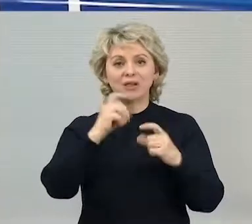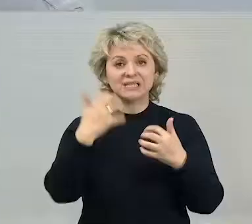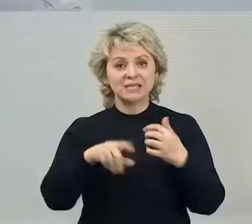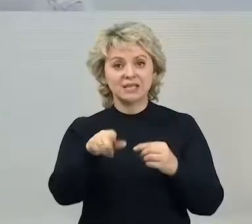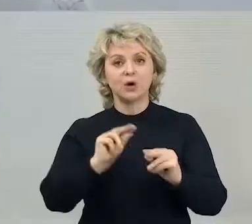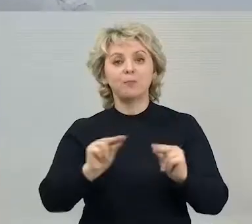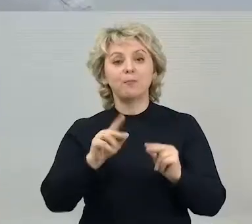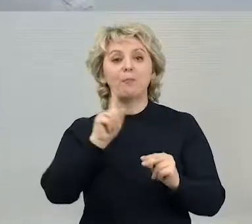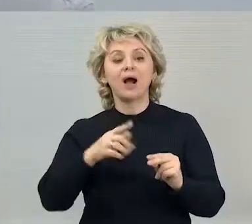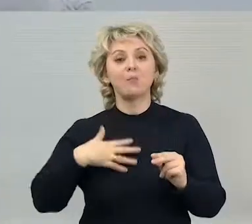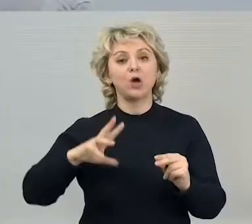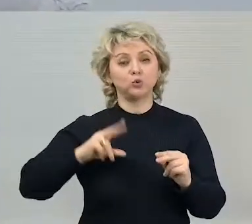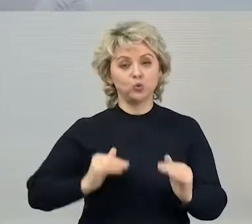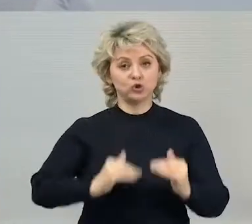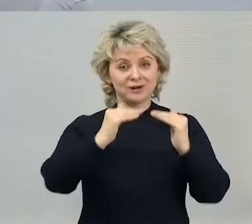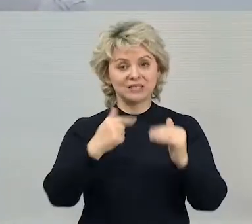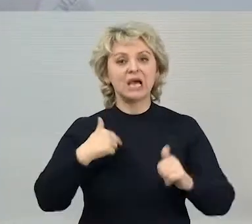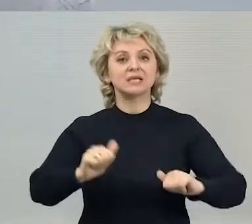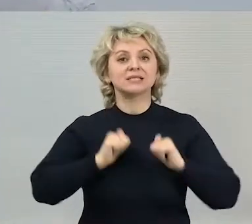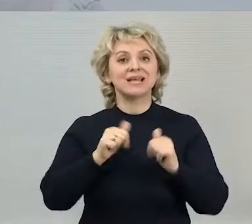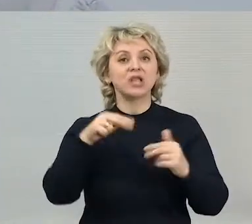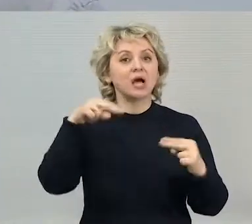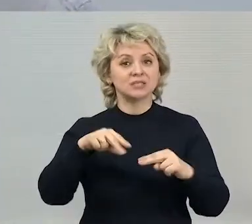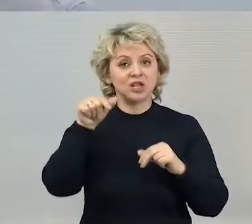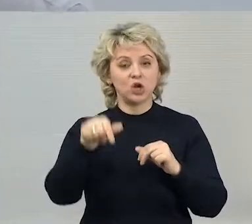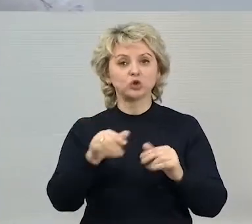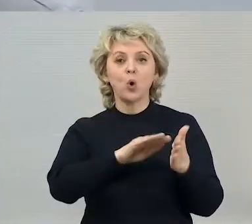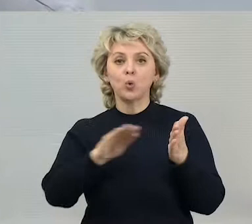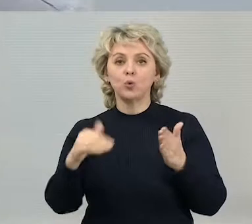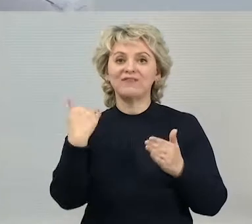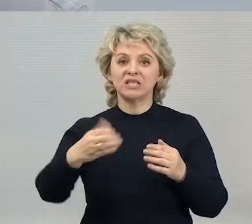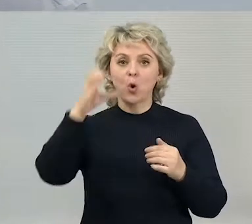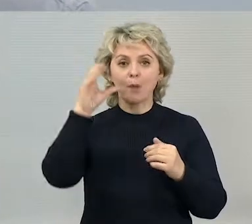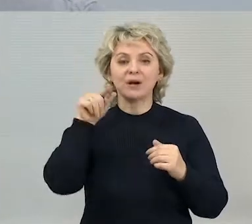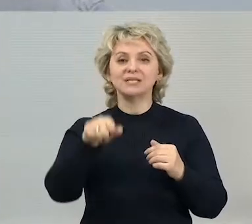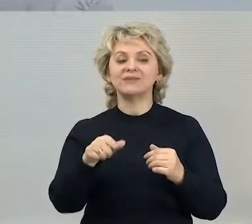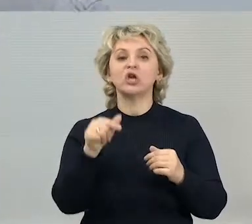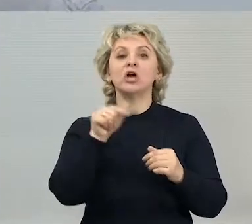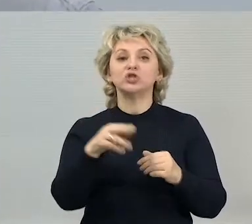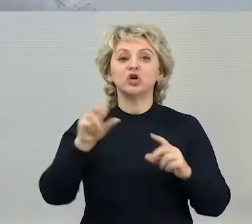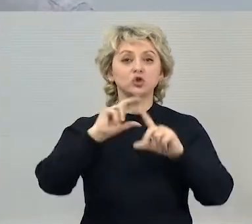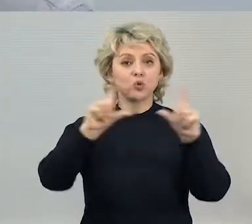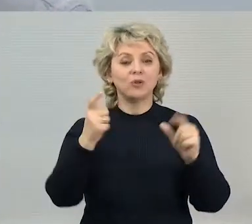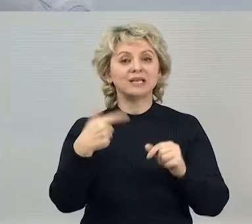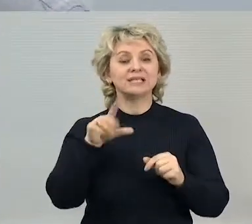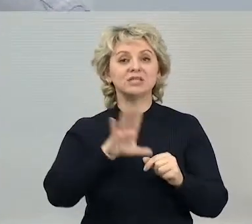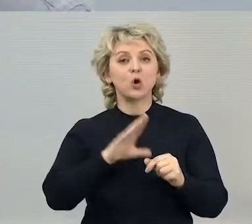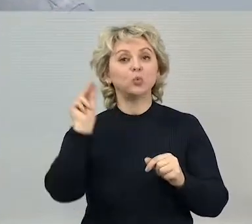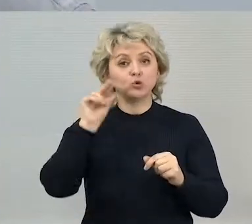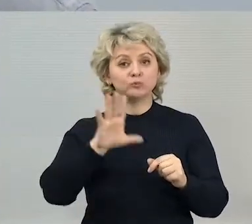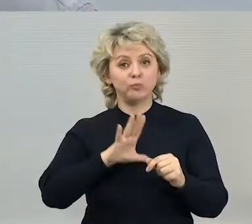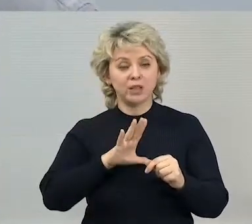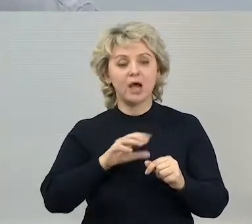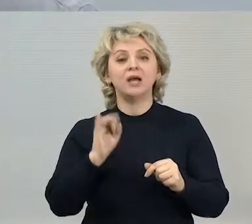преподавал, пока моя дочь росла, я старался вот отслеживать уровень ее образования и те школы, где она